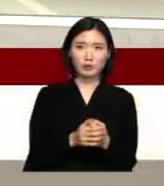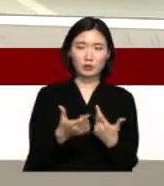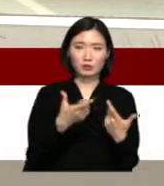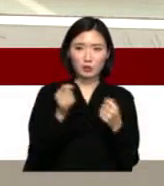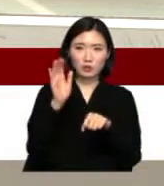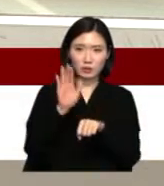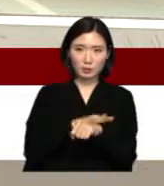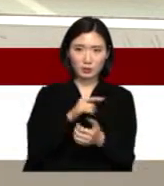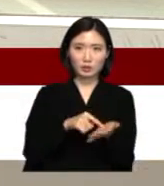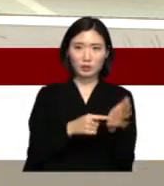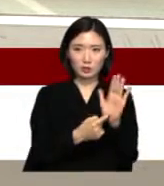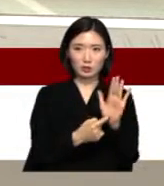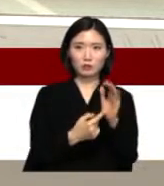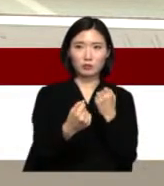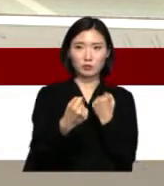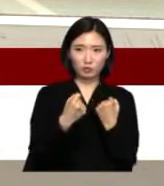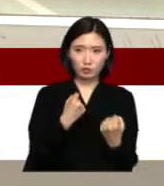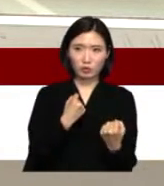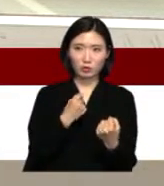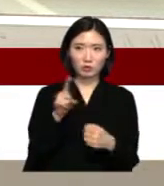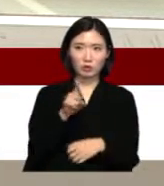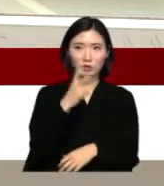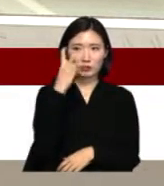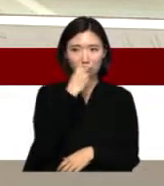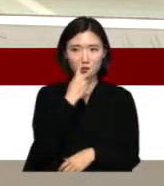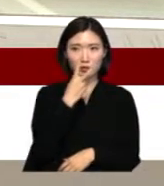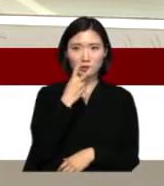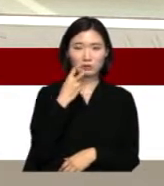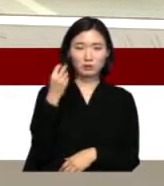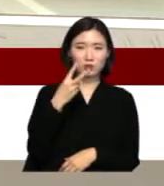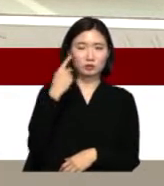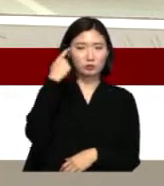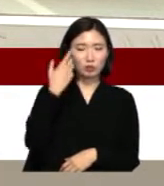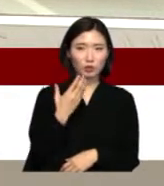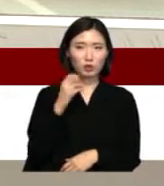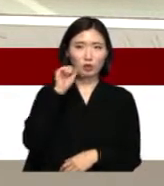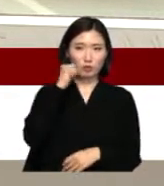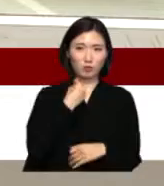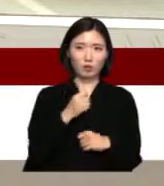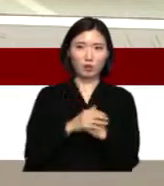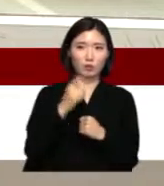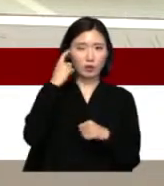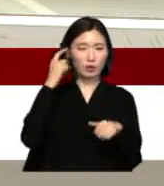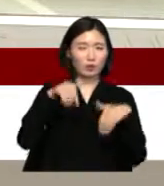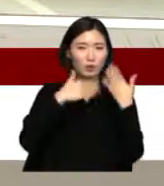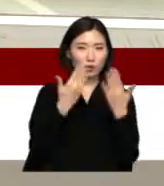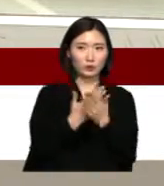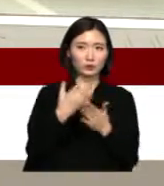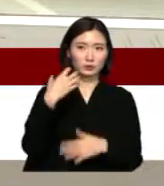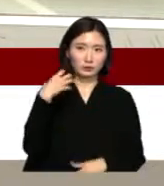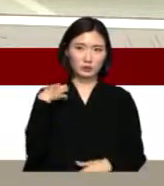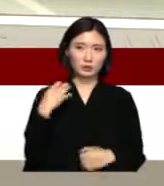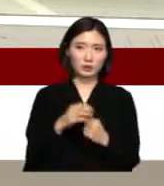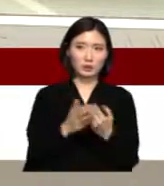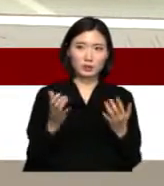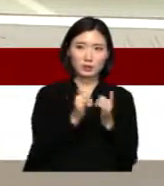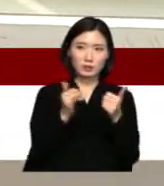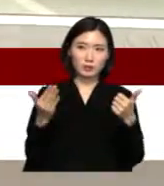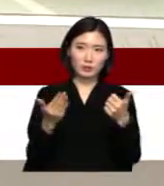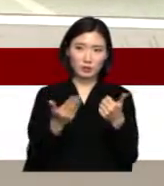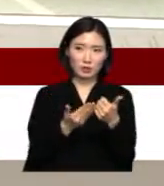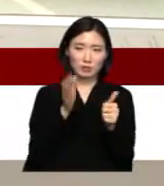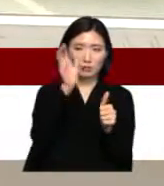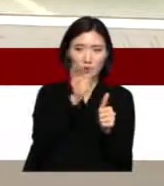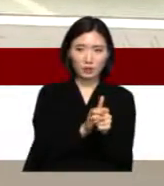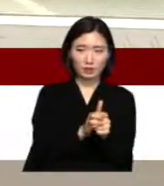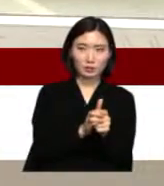드러나는데도 불구하고 어떤 감사를 하시는 건지 다시 묻지 않을 수 없습니다. 왜 모든 책임을 직원들한테